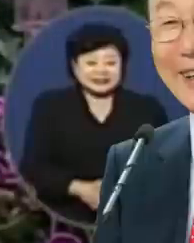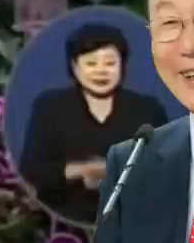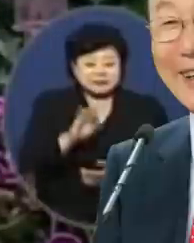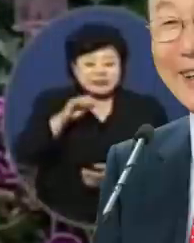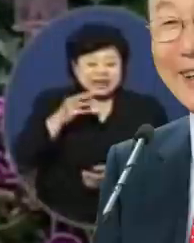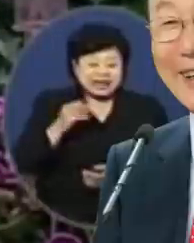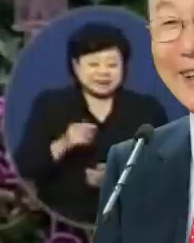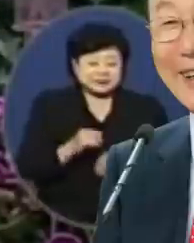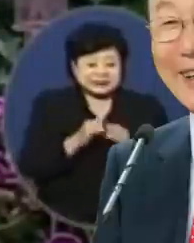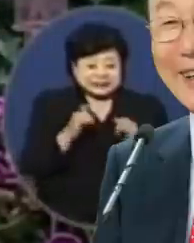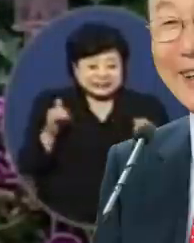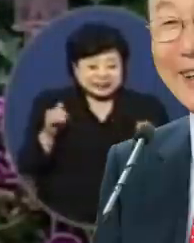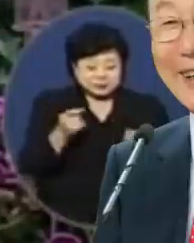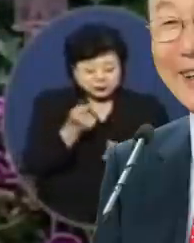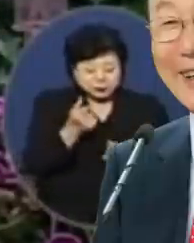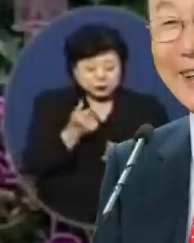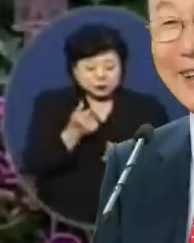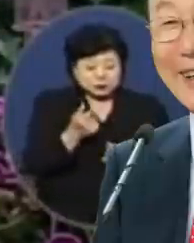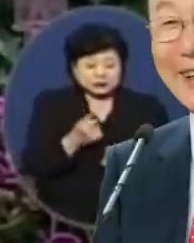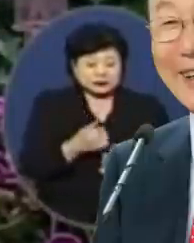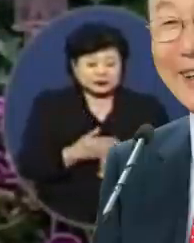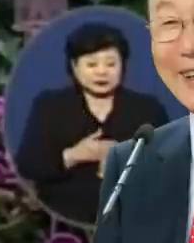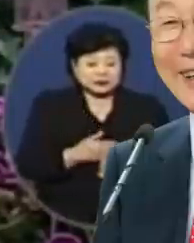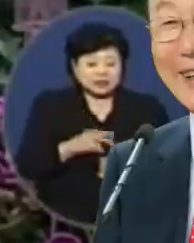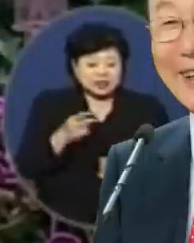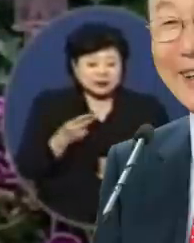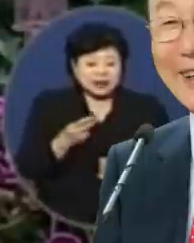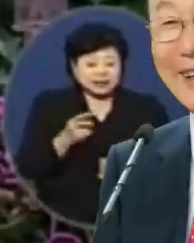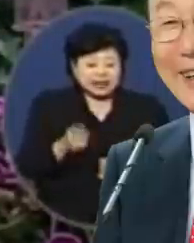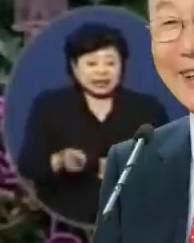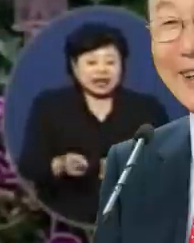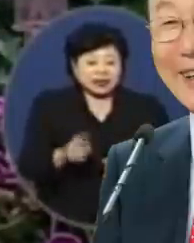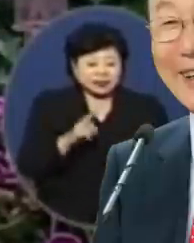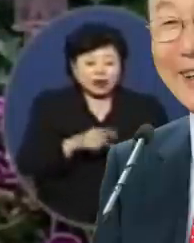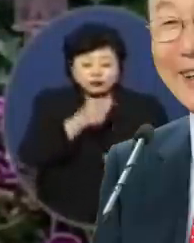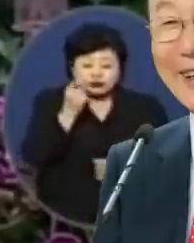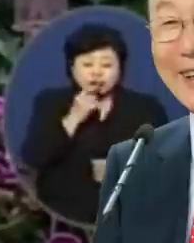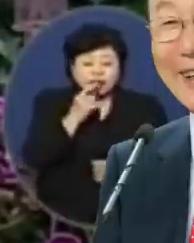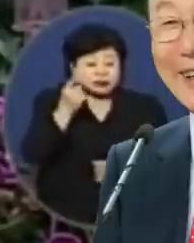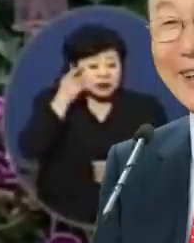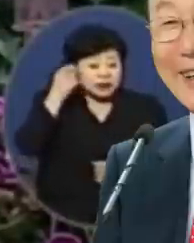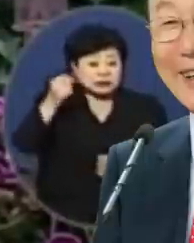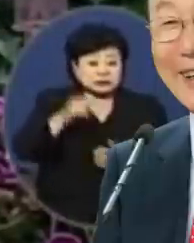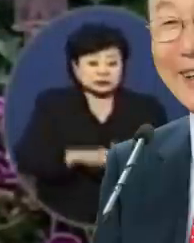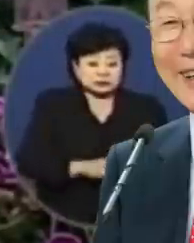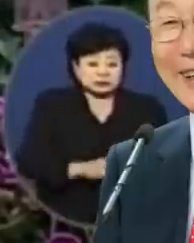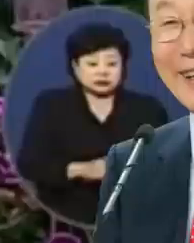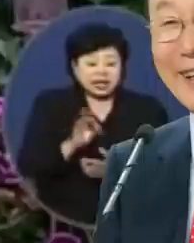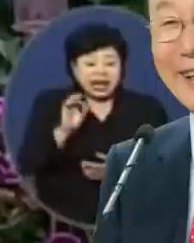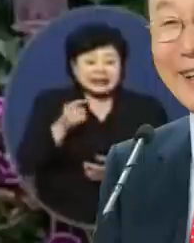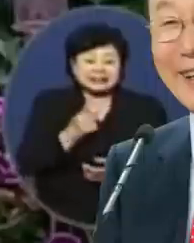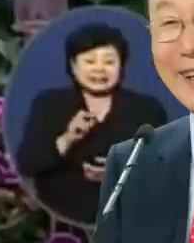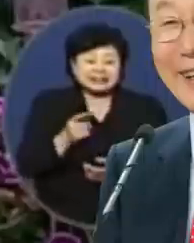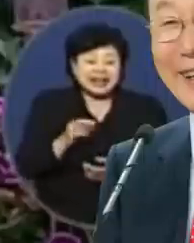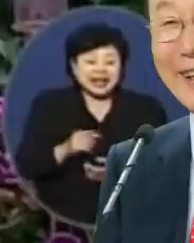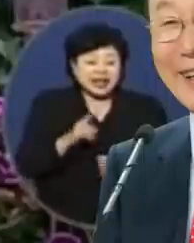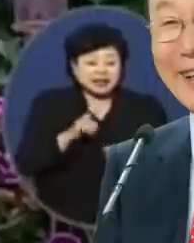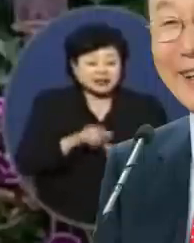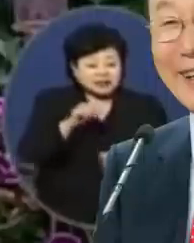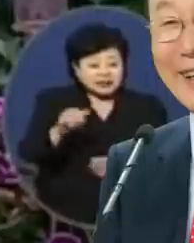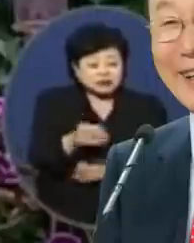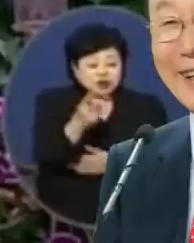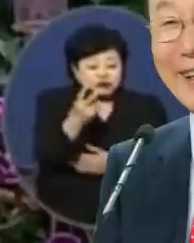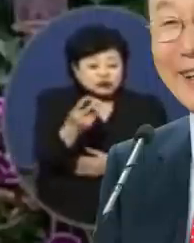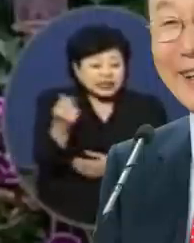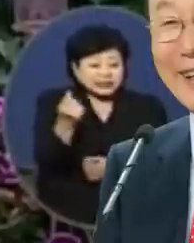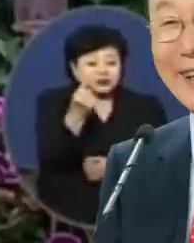빌립은 각 사람으로 조금씩 받게 할지라도 200데나리온의 떡이 부족하다는 생각을 했습니다. 그런데 안드레는 보리떡 다섯 개와